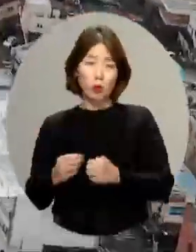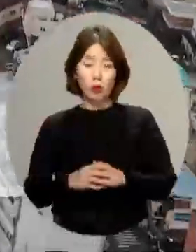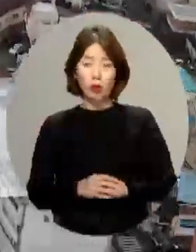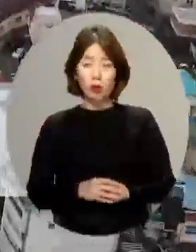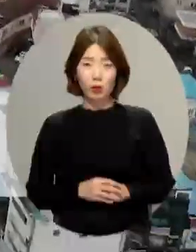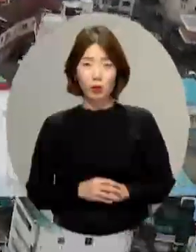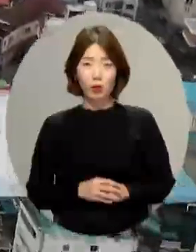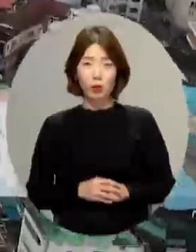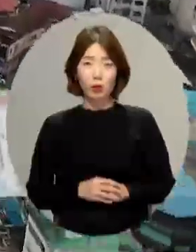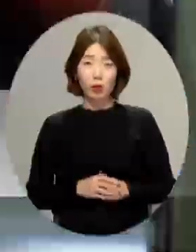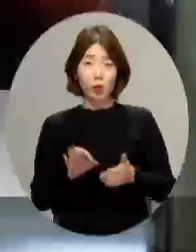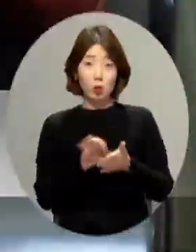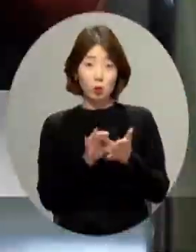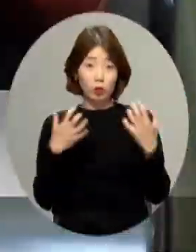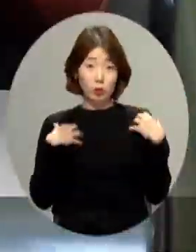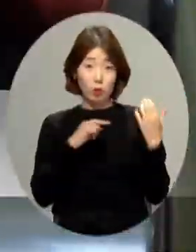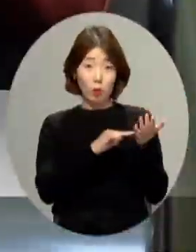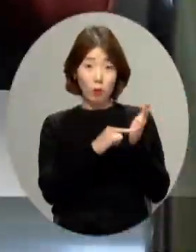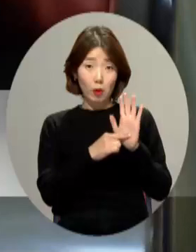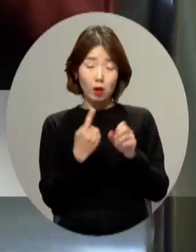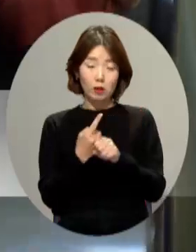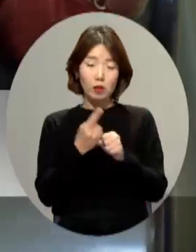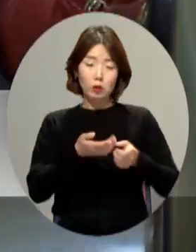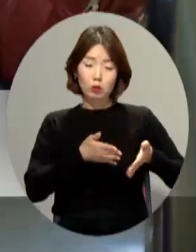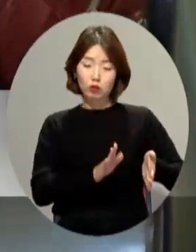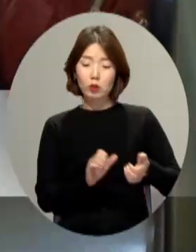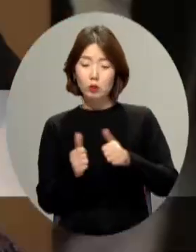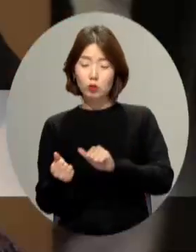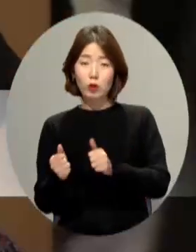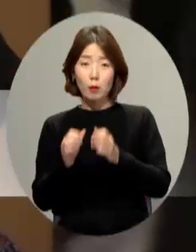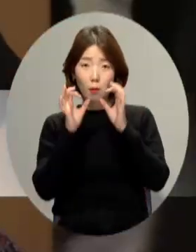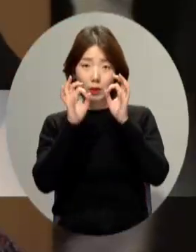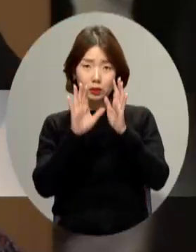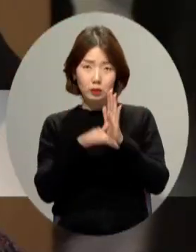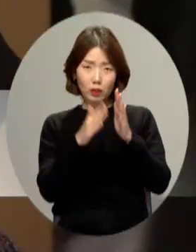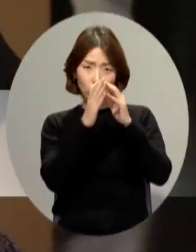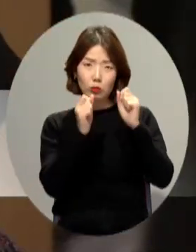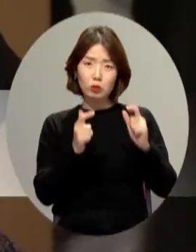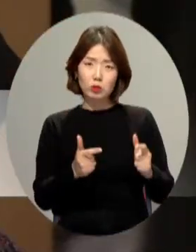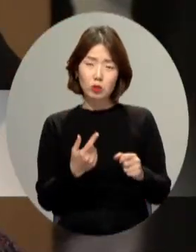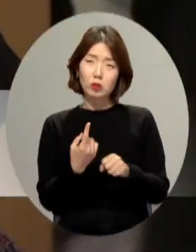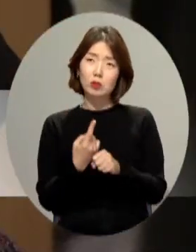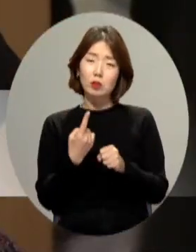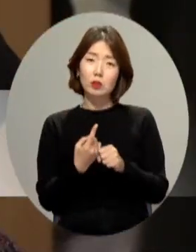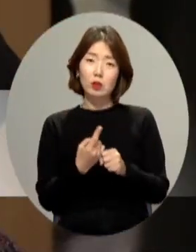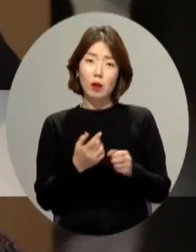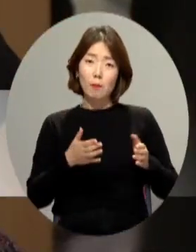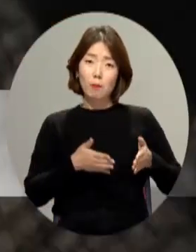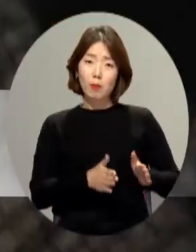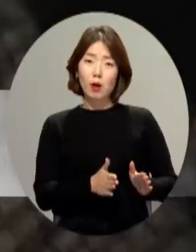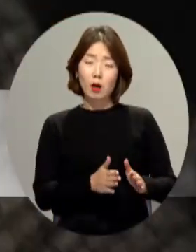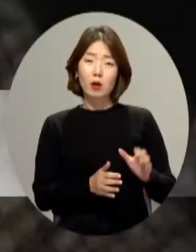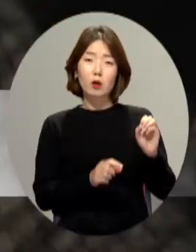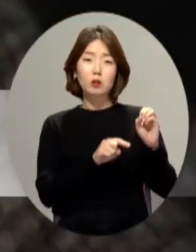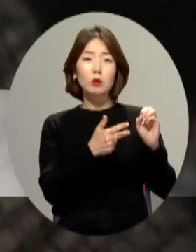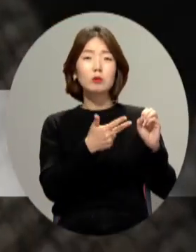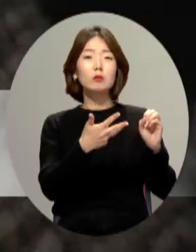나타났습니다 통계청이 발표한 지난해 출생 사망 통계를 보면 전북의 지난해 합계 출산율은